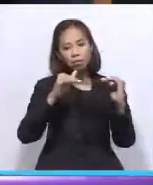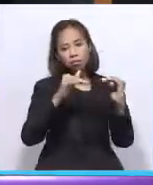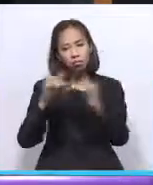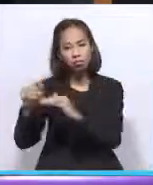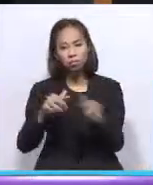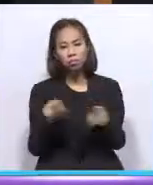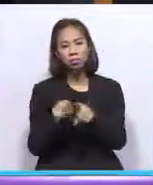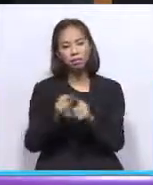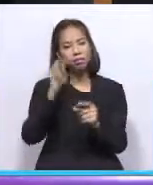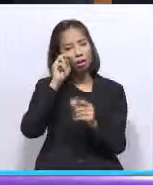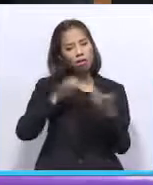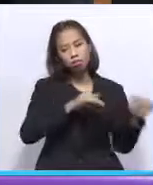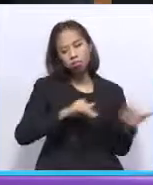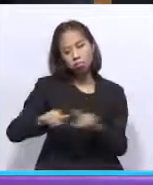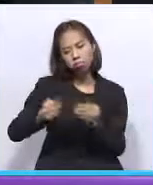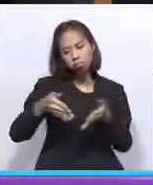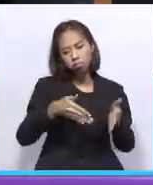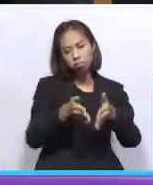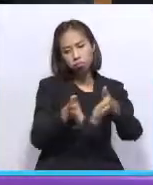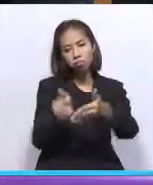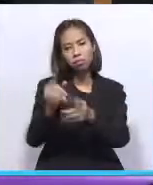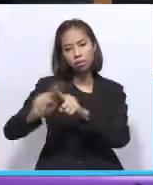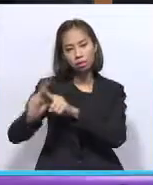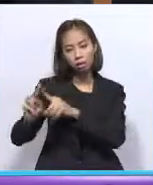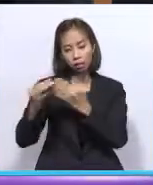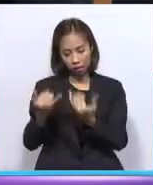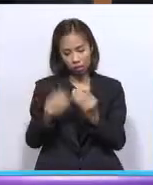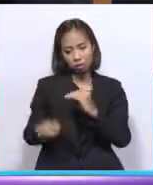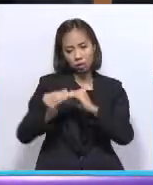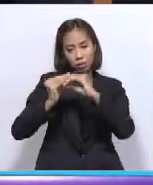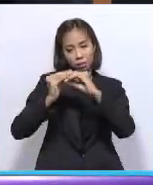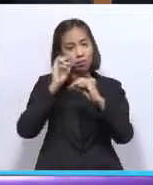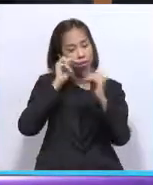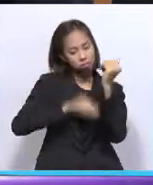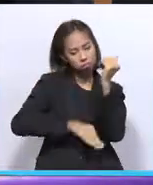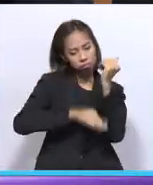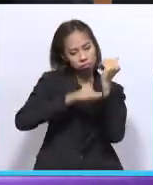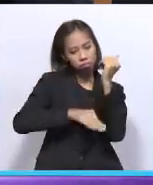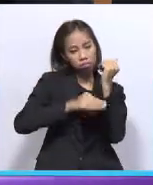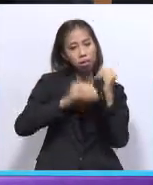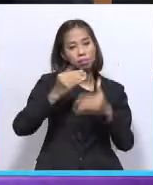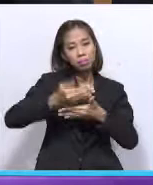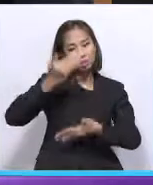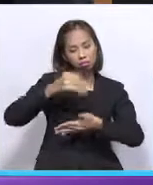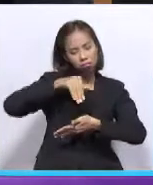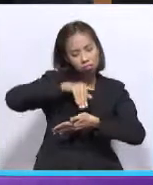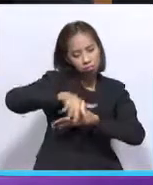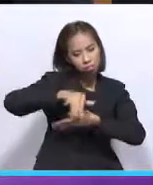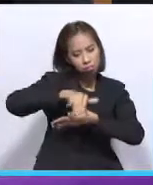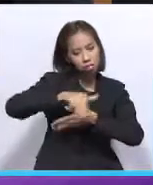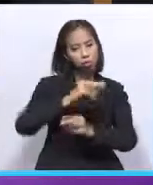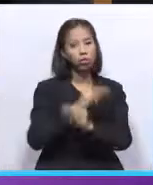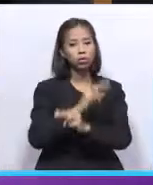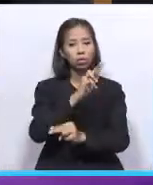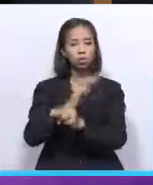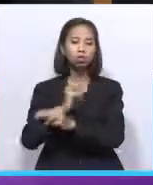เวียนไหลออกไปให้มากที่สุดนะฮะวันนี้อย่างที่ผมบอกก็คือเราก็เพิ่มน้ำเนี่ยถ้าเทียบกับปีแล้วก็มากกว่าเกือบ4เท่า3เท่าตัวนะ